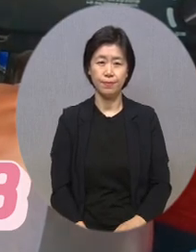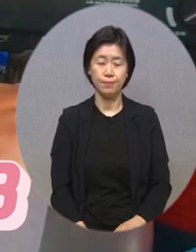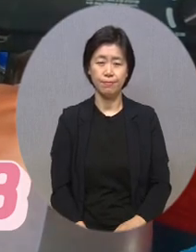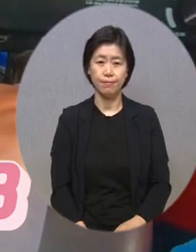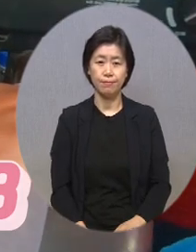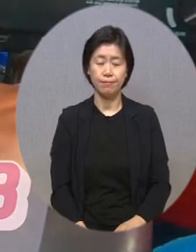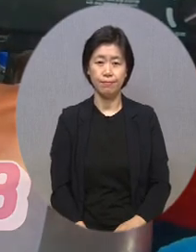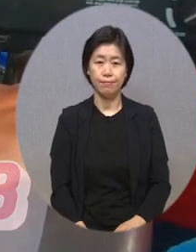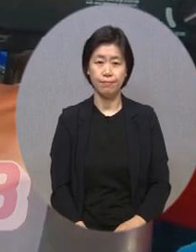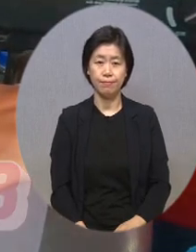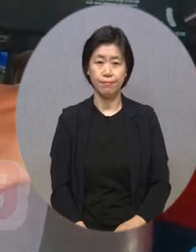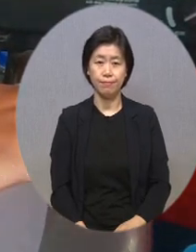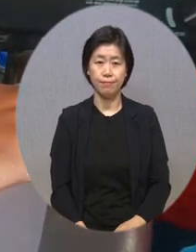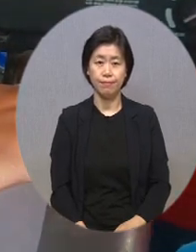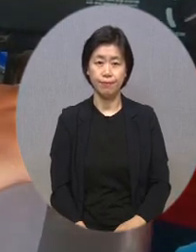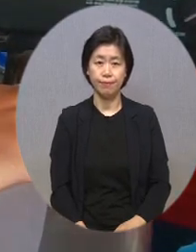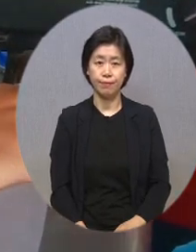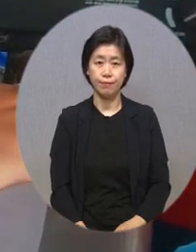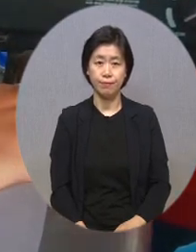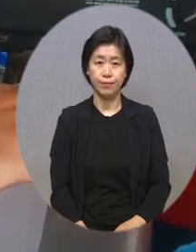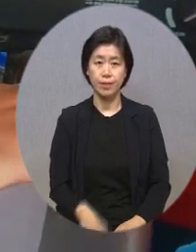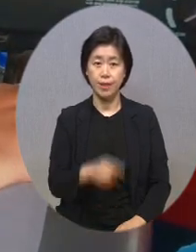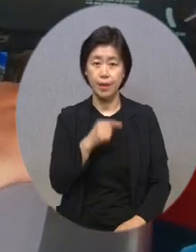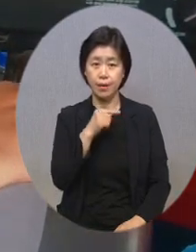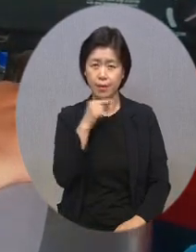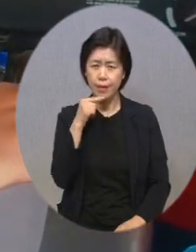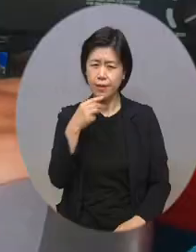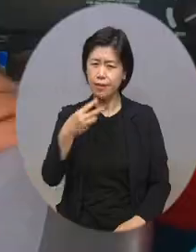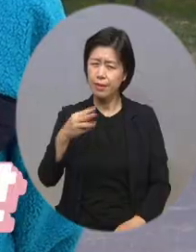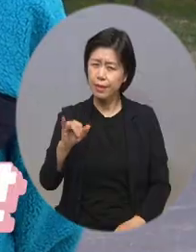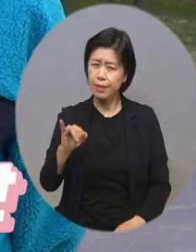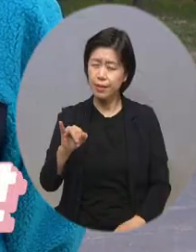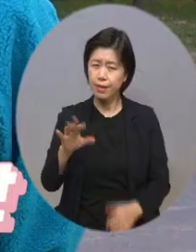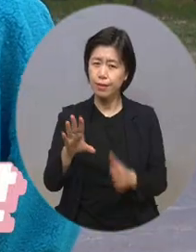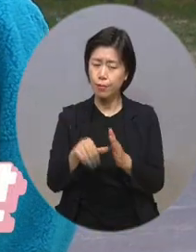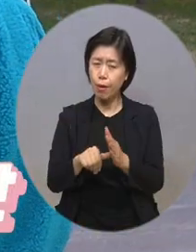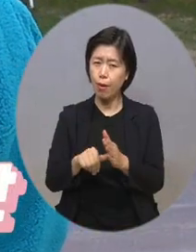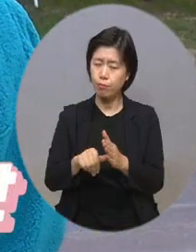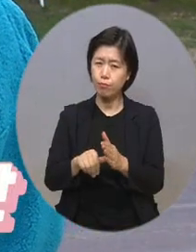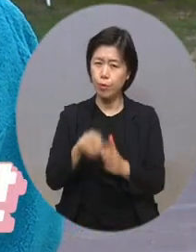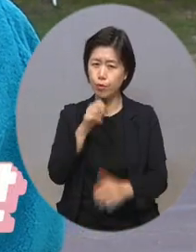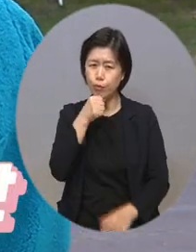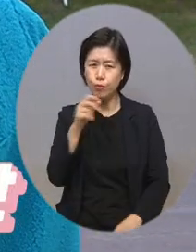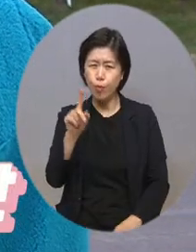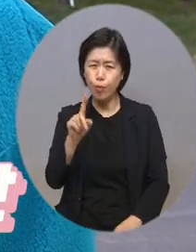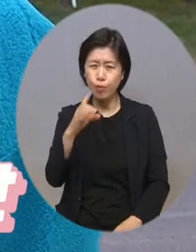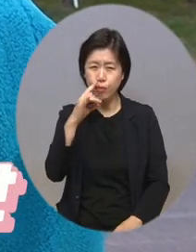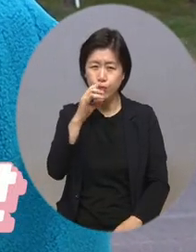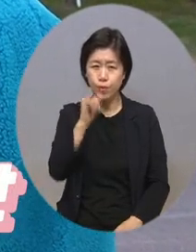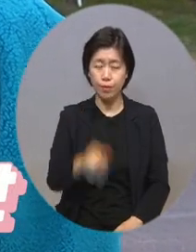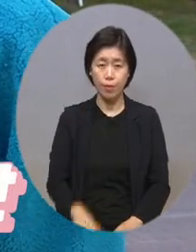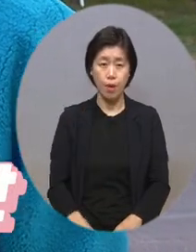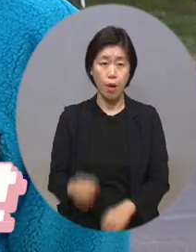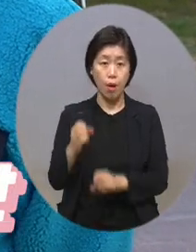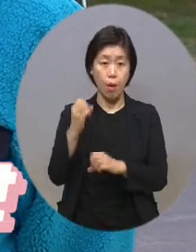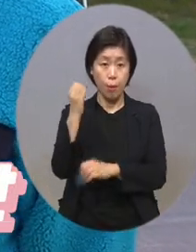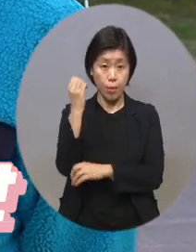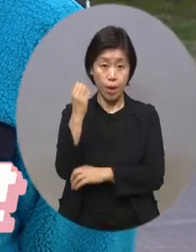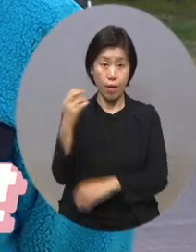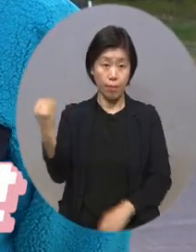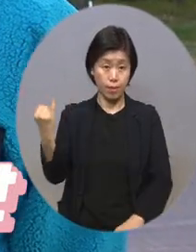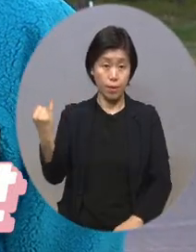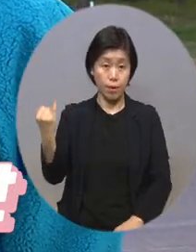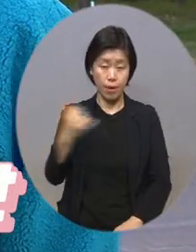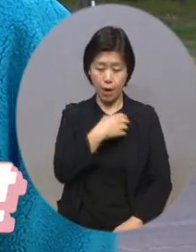그러니까. 근데 그거는 레드티에서 명예형 스카치 치면 딱 맞을 것 같은데? 근데 원래 하연아 선수가 굉장히 잘 쳐요. 네, 저도.